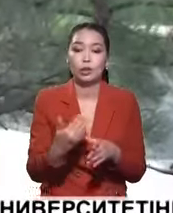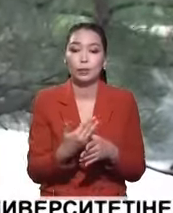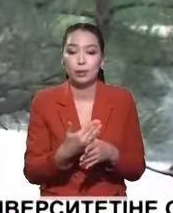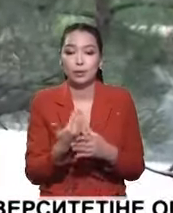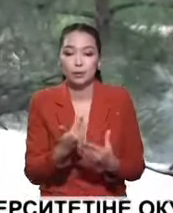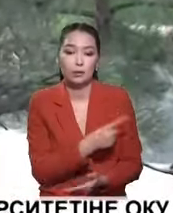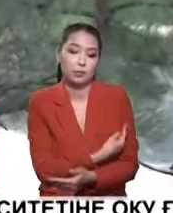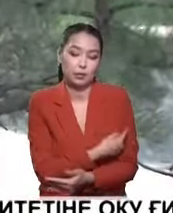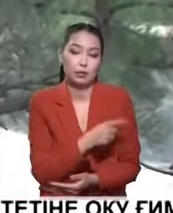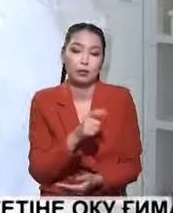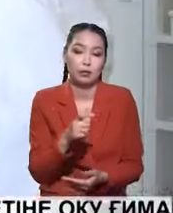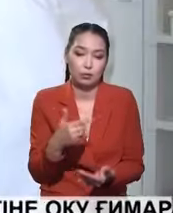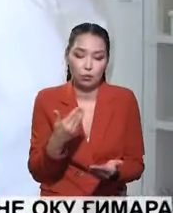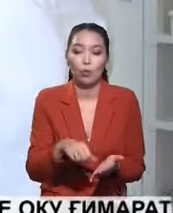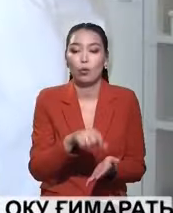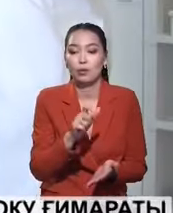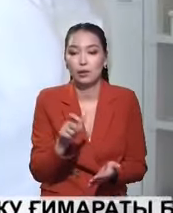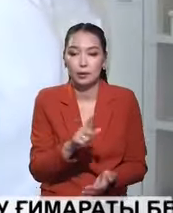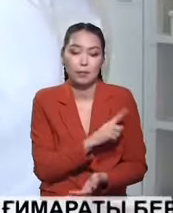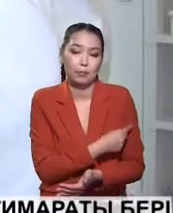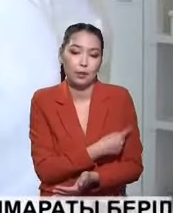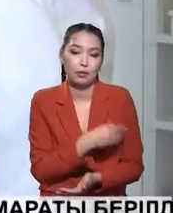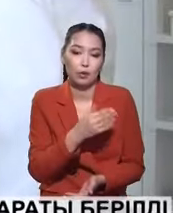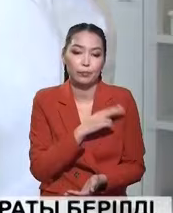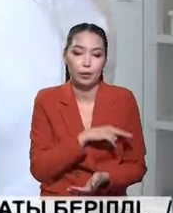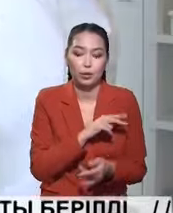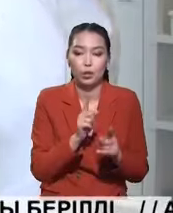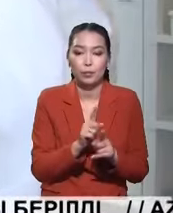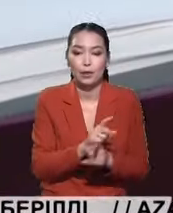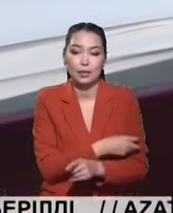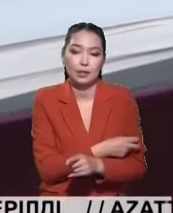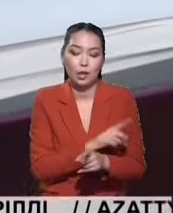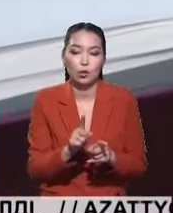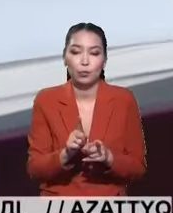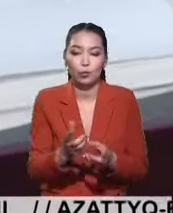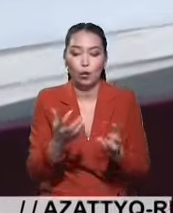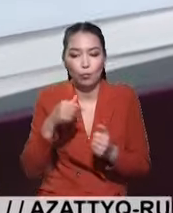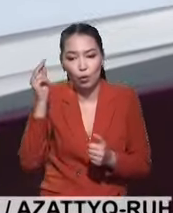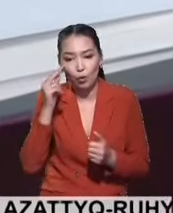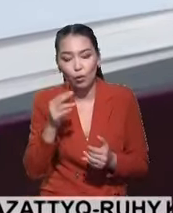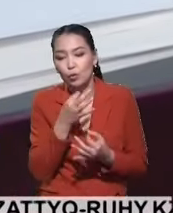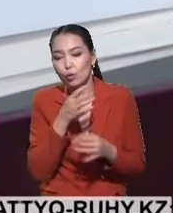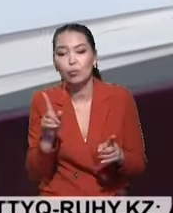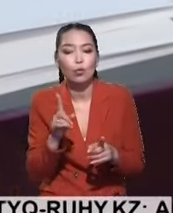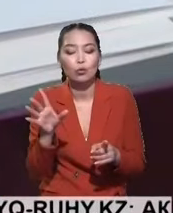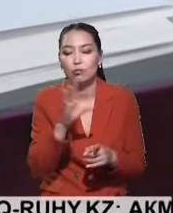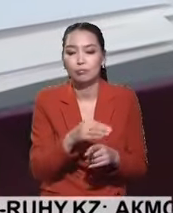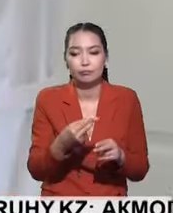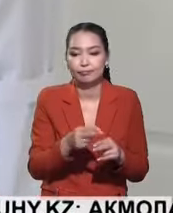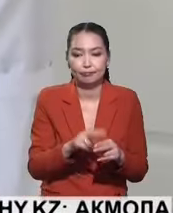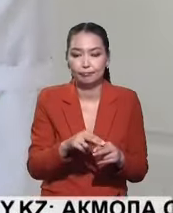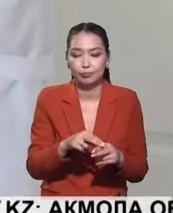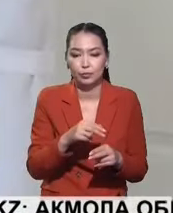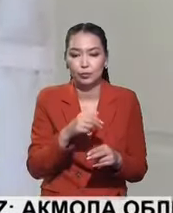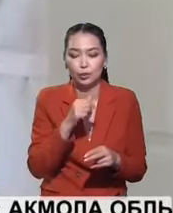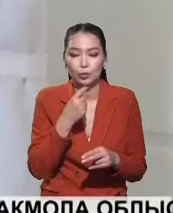медицина қызметкерлерінің өкілдері. Медицина саласын таңдап дәрігер деген мәртебені алу кез келгеннің қолынан келе бермейді. Өйткені күн түн демей